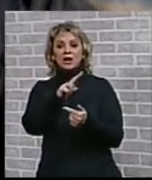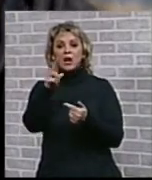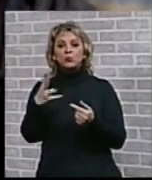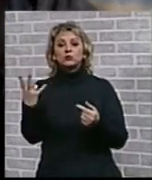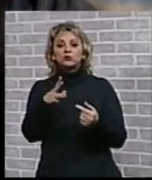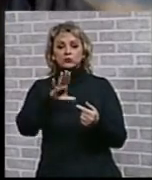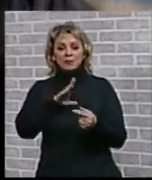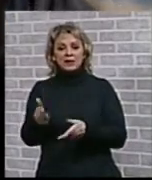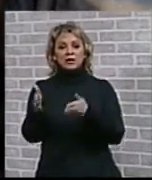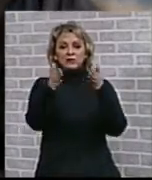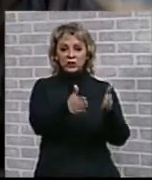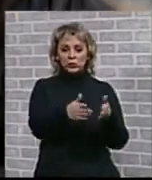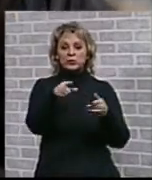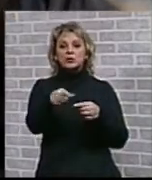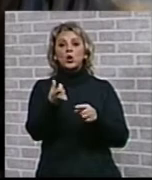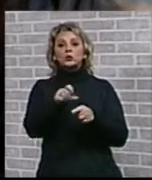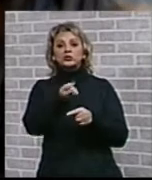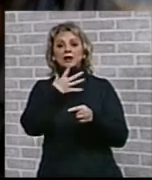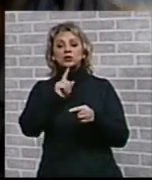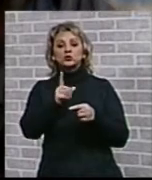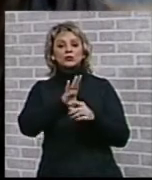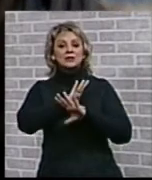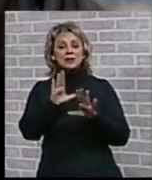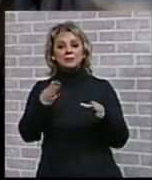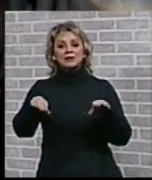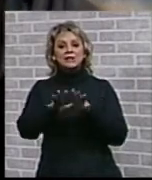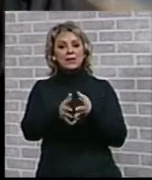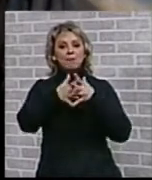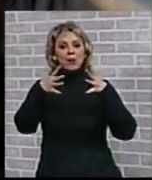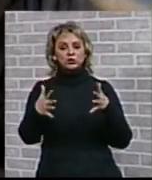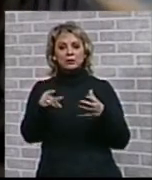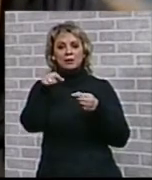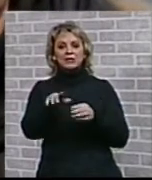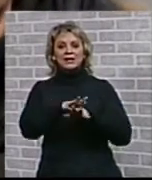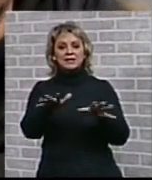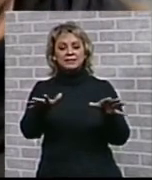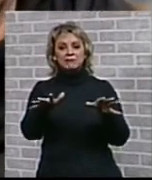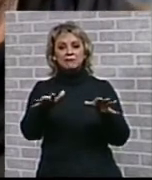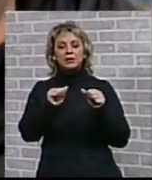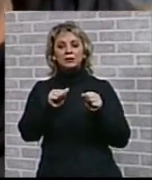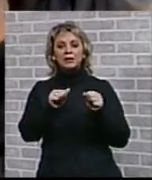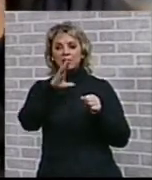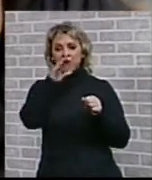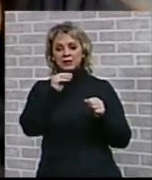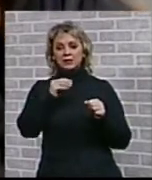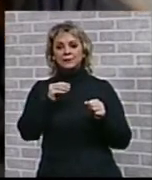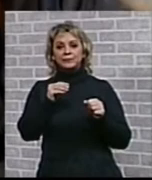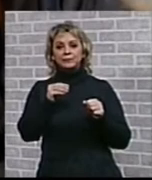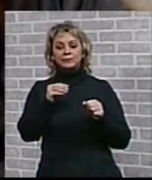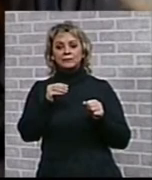необходимо было эвакуировать. Очень хорошо, что не было таких масштабных разливов воды.